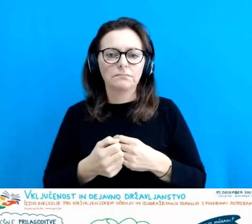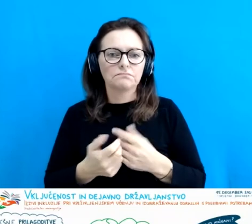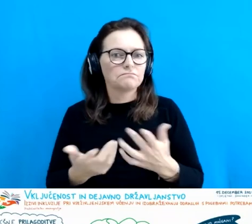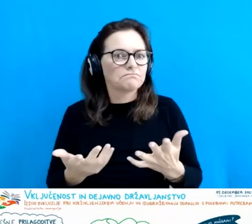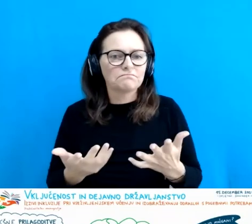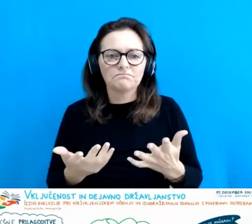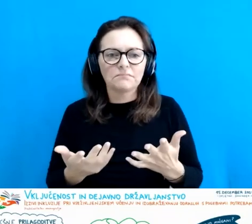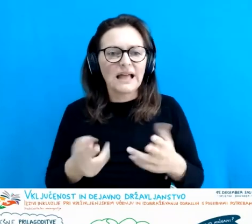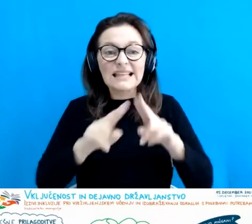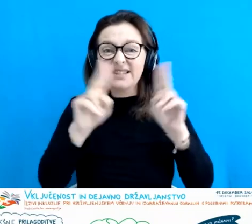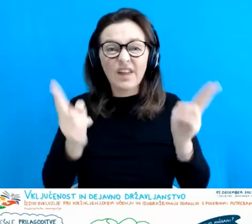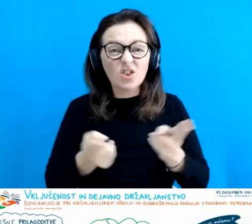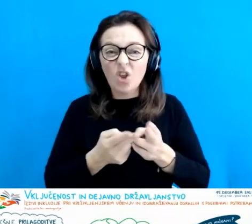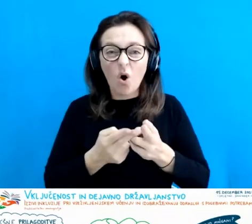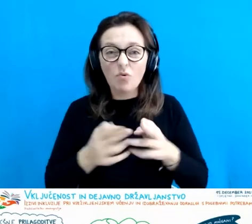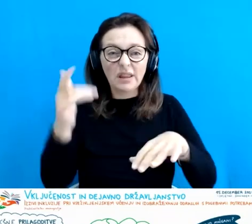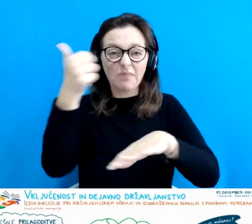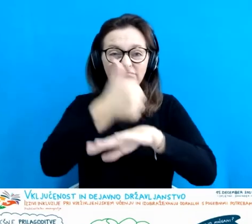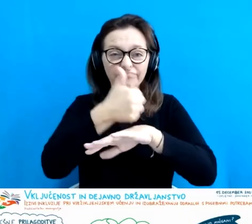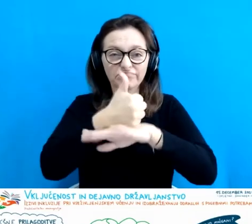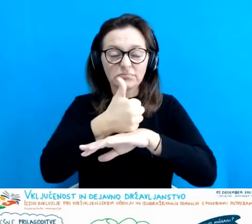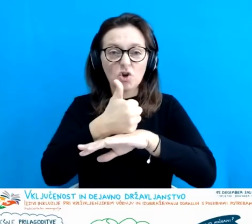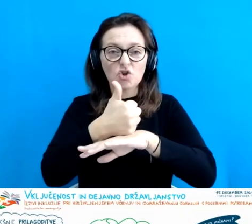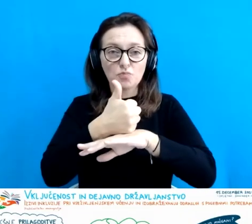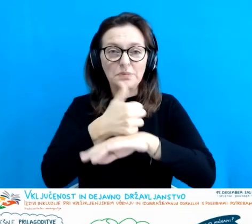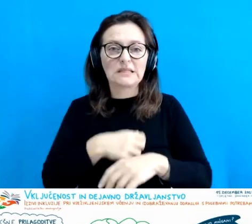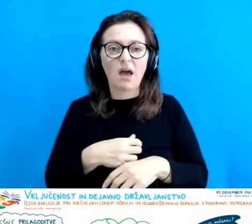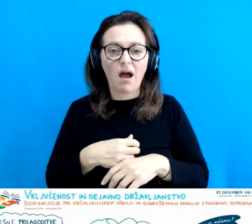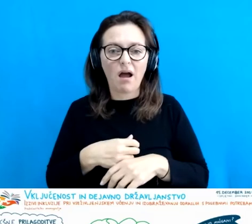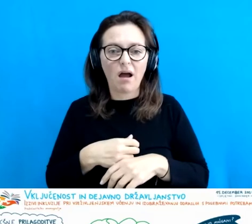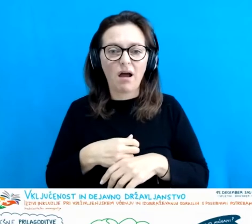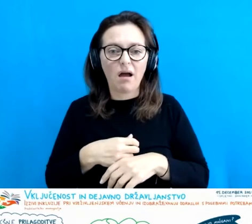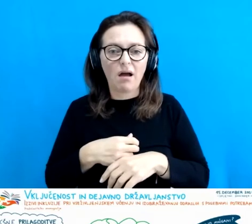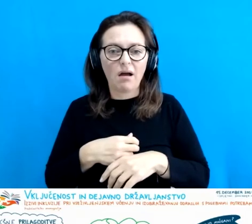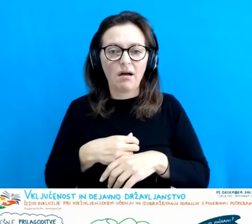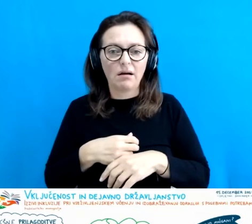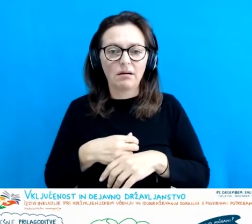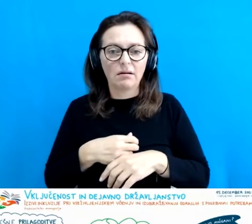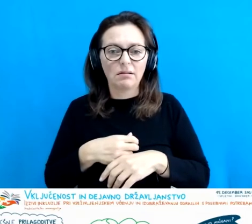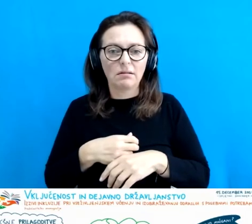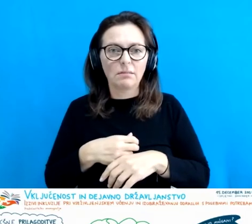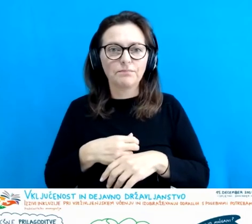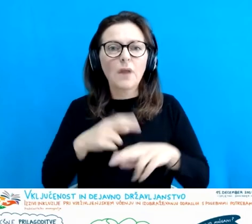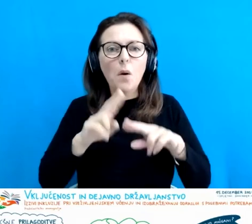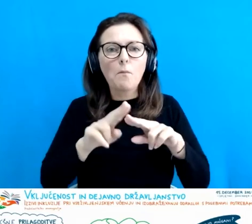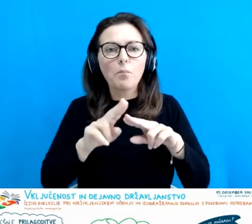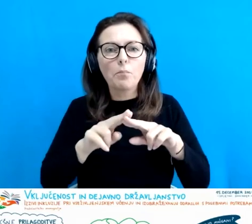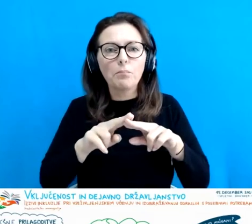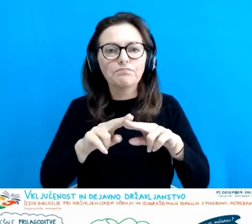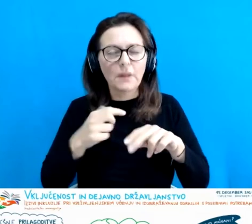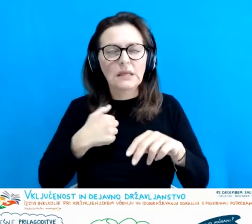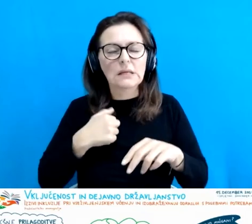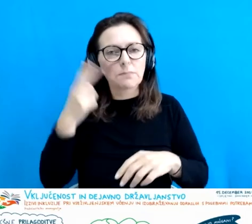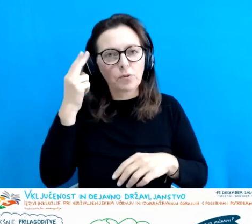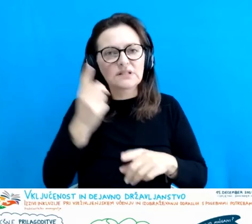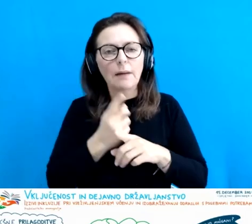To je svetovna špica. Poznam malo tudi vsebino Andragoškega centra, pa društev